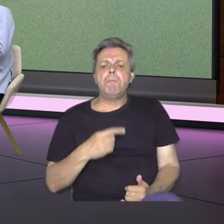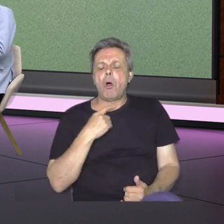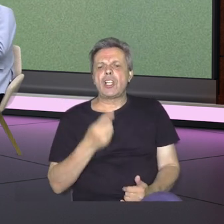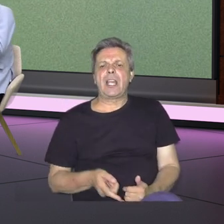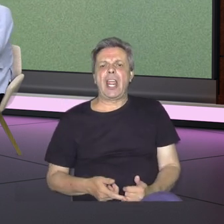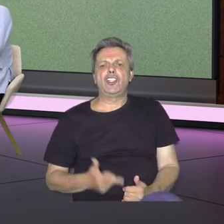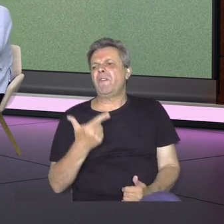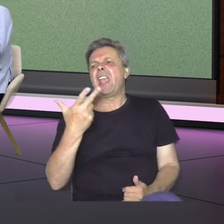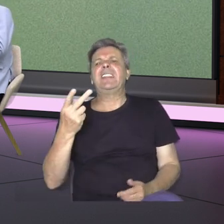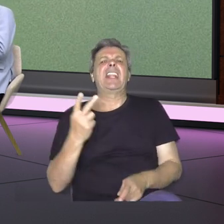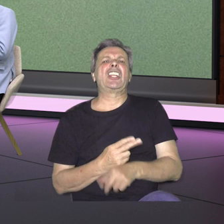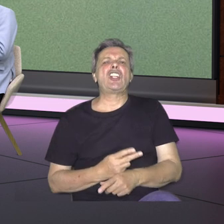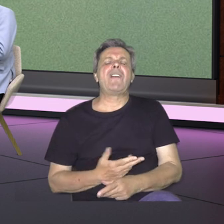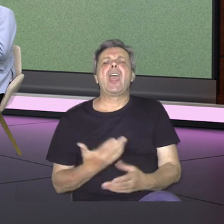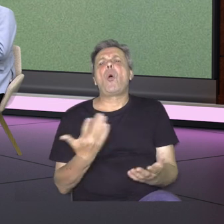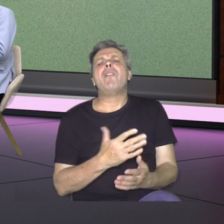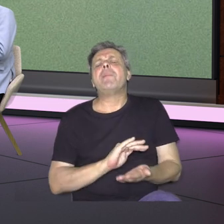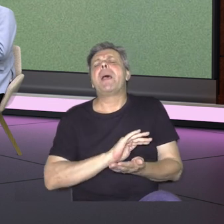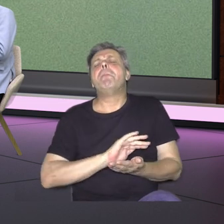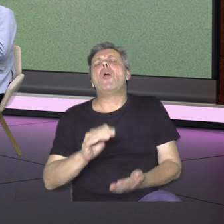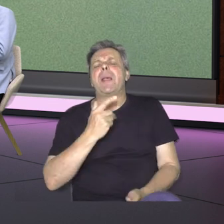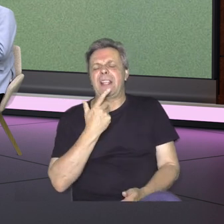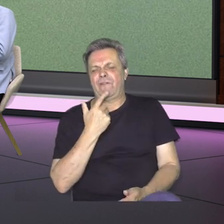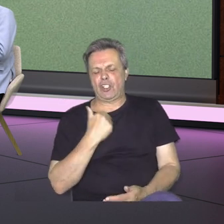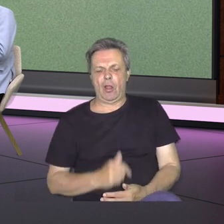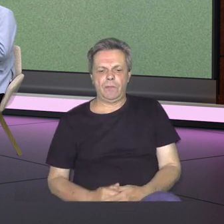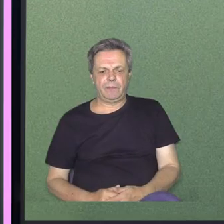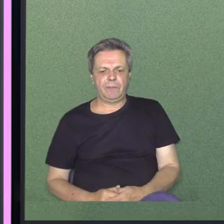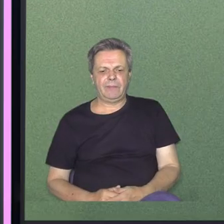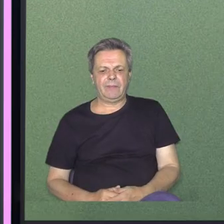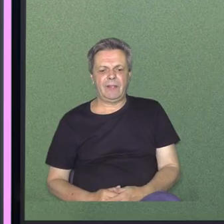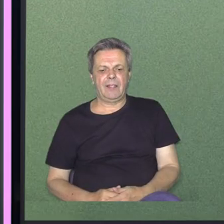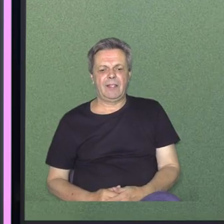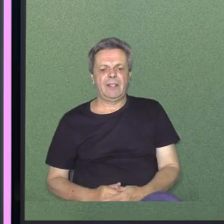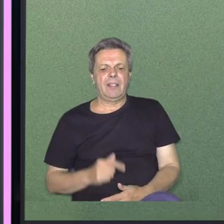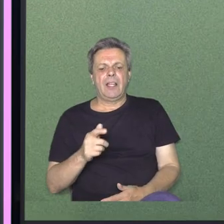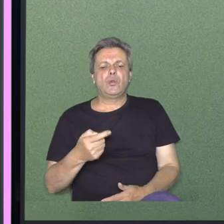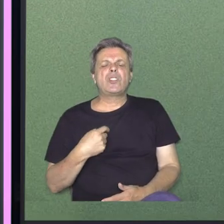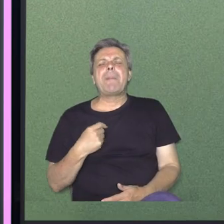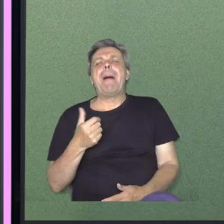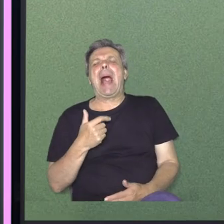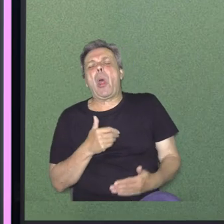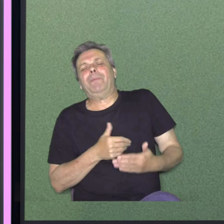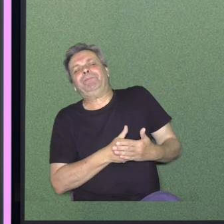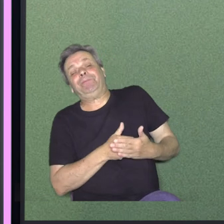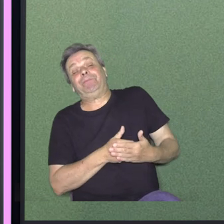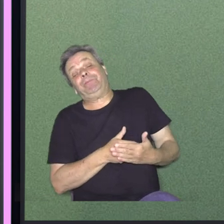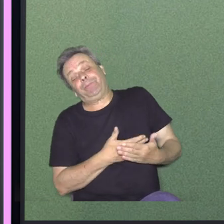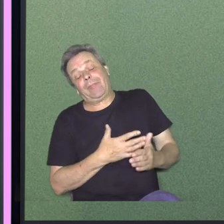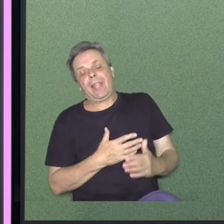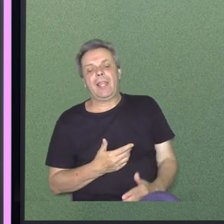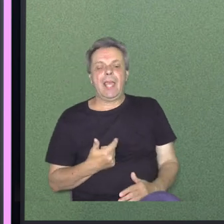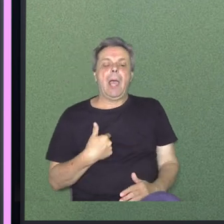možete reći dvije, tri države gdje vam se posebno svidjelo. Pa, tu sam ja malo pristran,